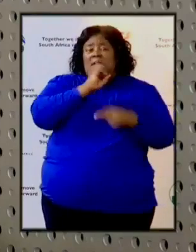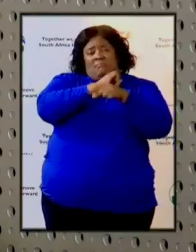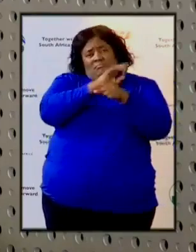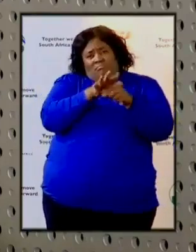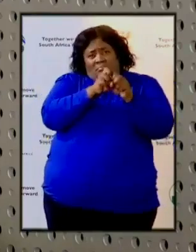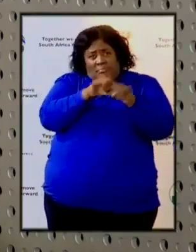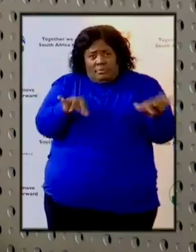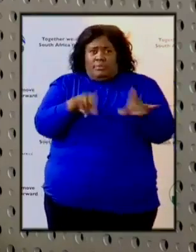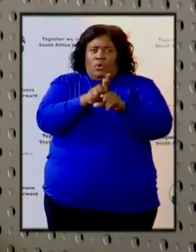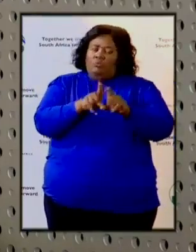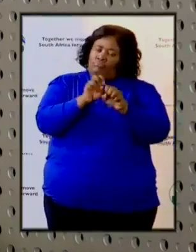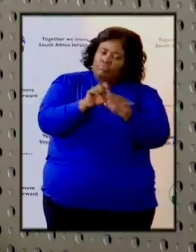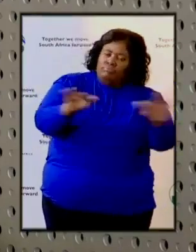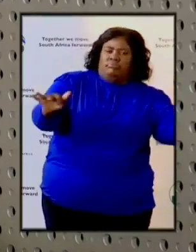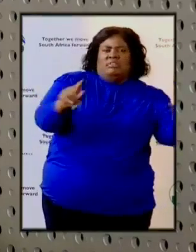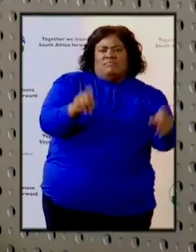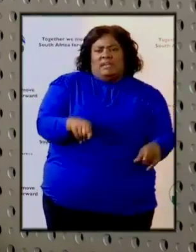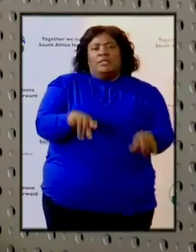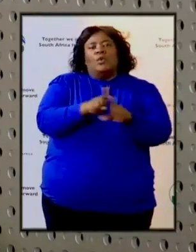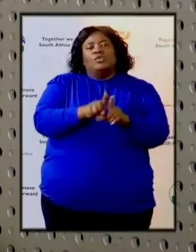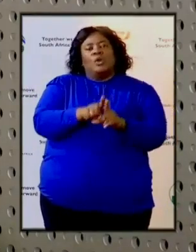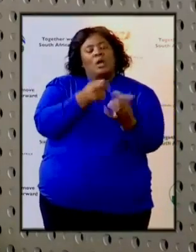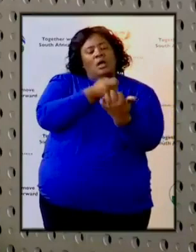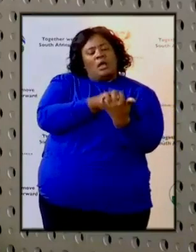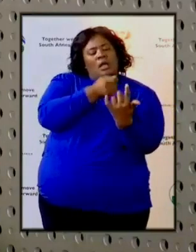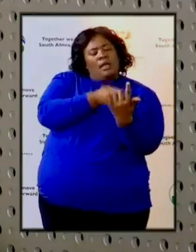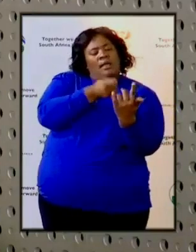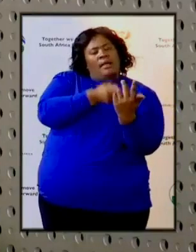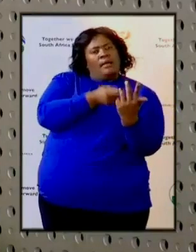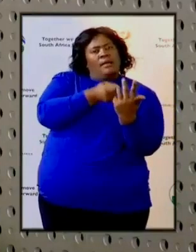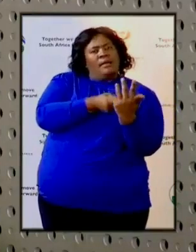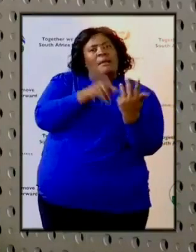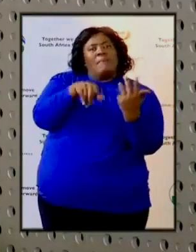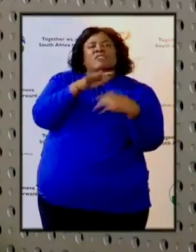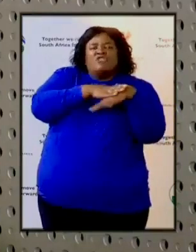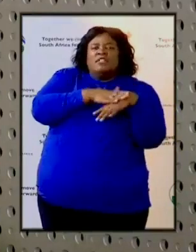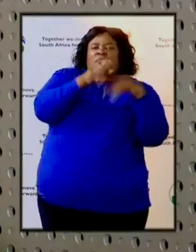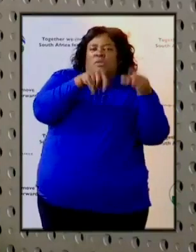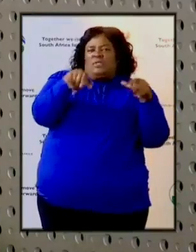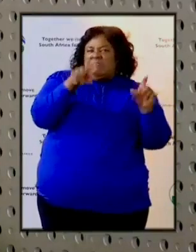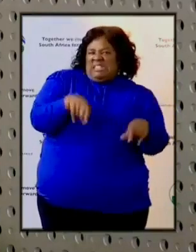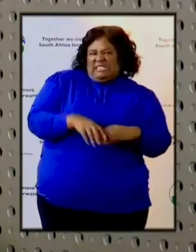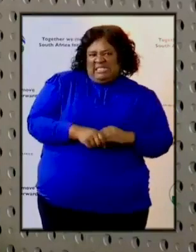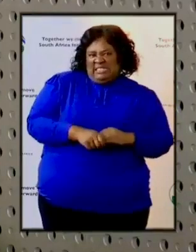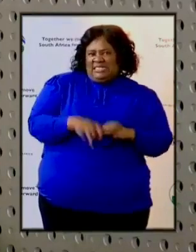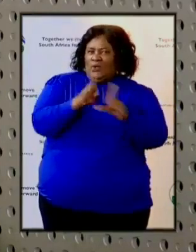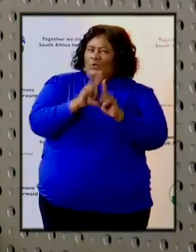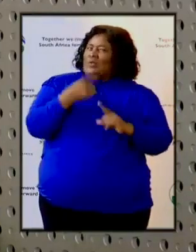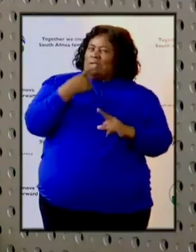Neyinzipho, mawenza iyinzipho zomuntu ufanele uzenze la ezandleni zakhe umbambe. Nalapho ke